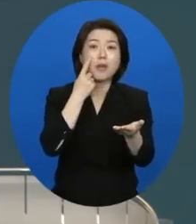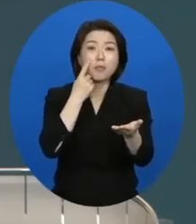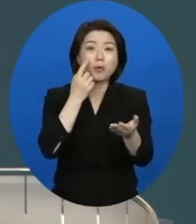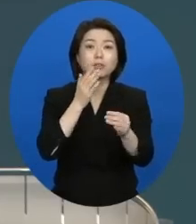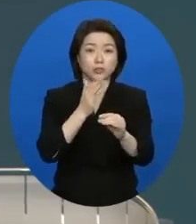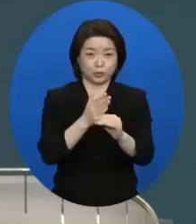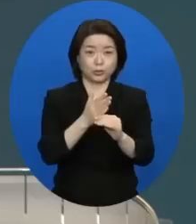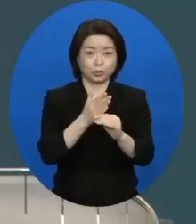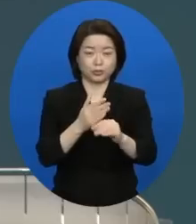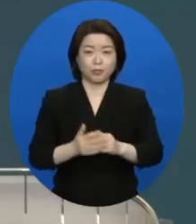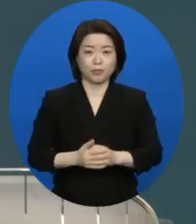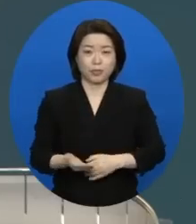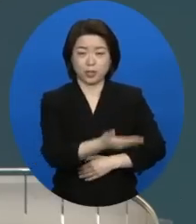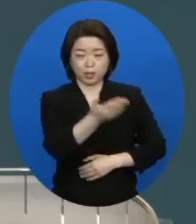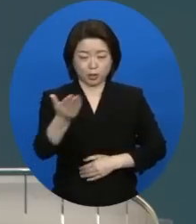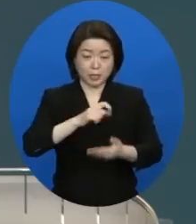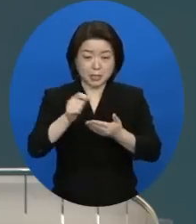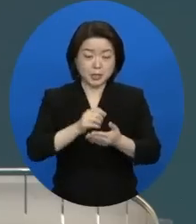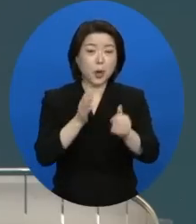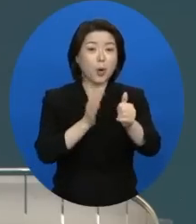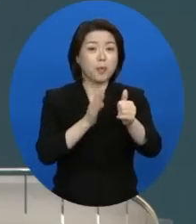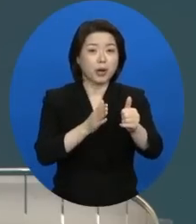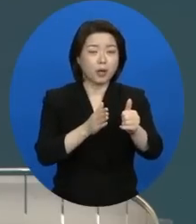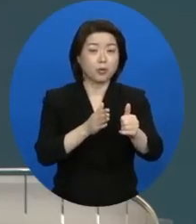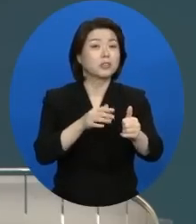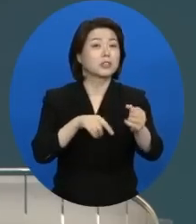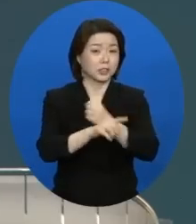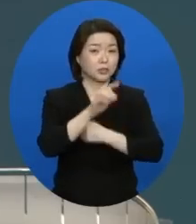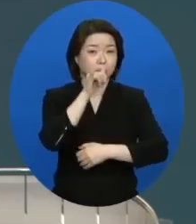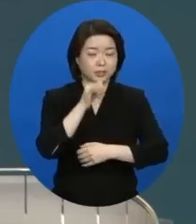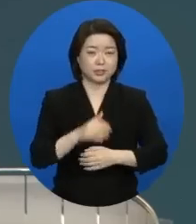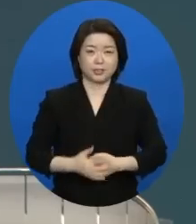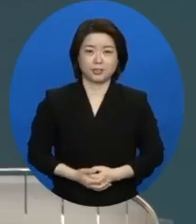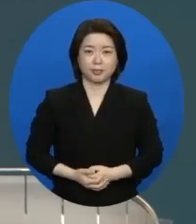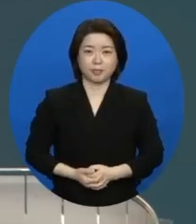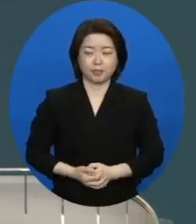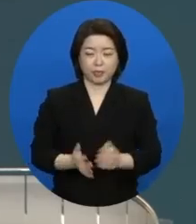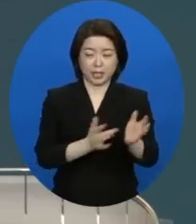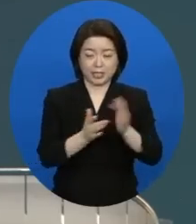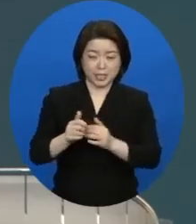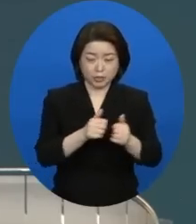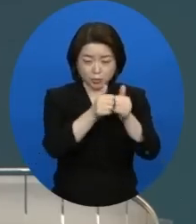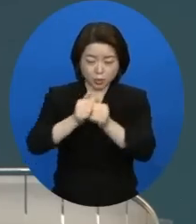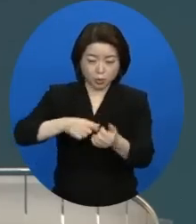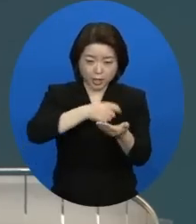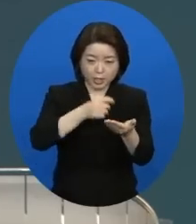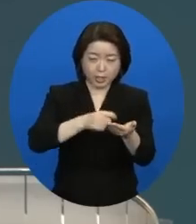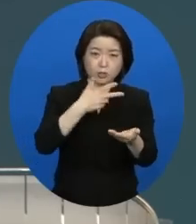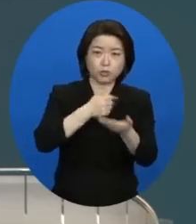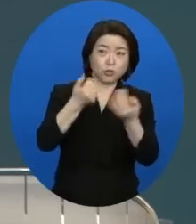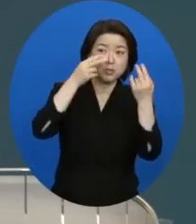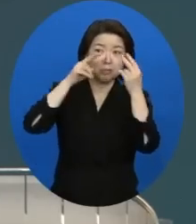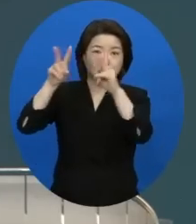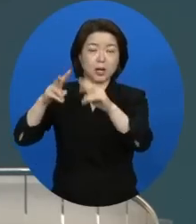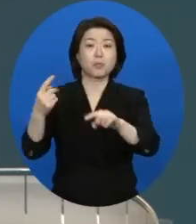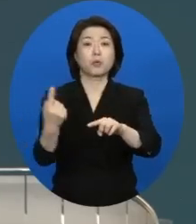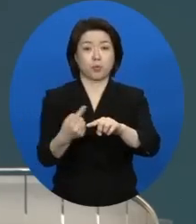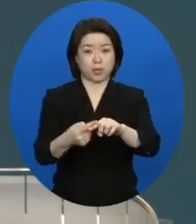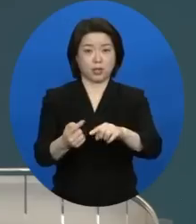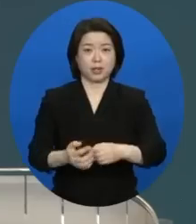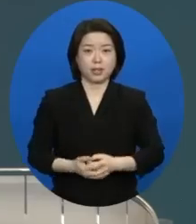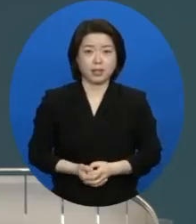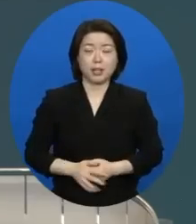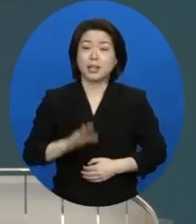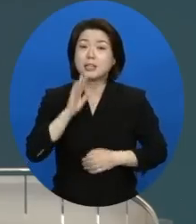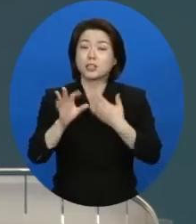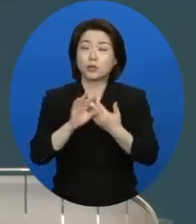거예요. 쓰시라고 권하는 이유예요. 예수 동행일기는 주님을 바라보는 것입니다.